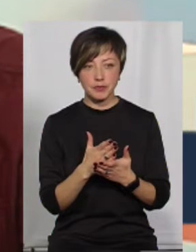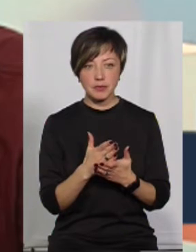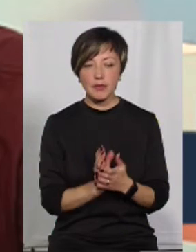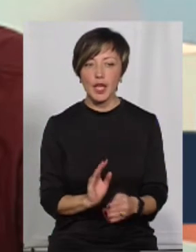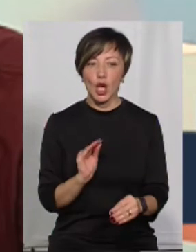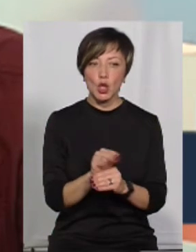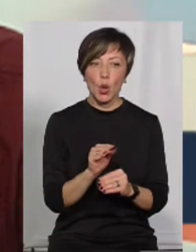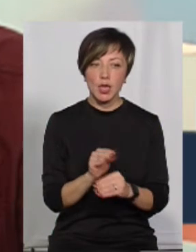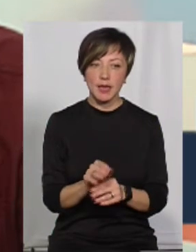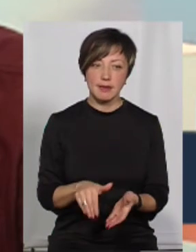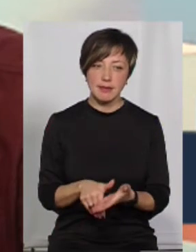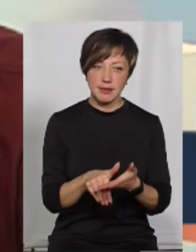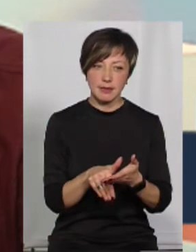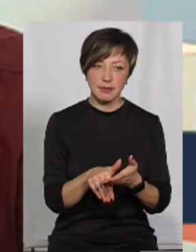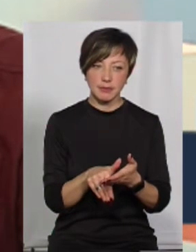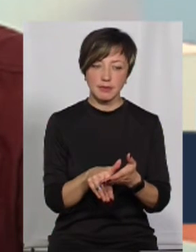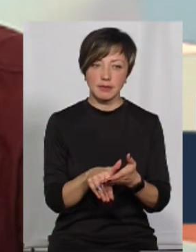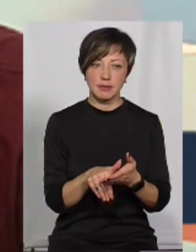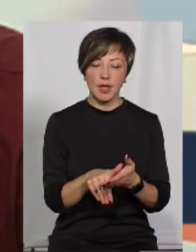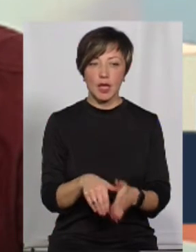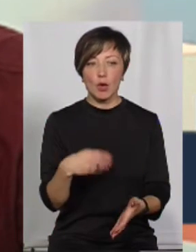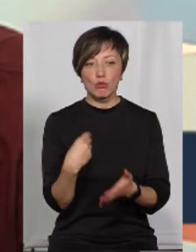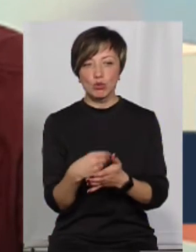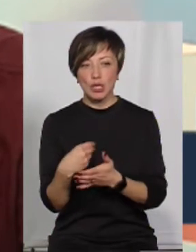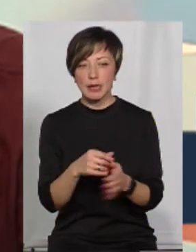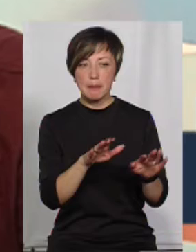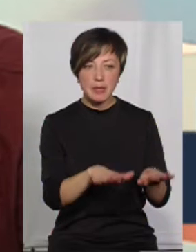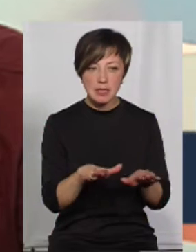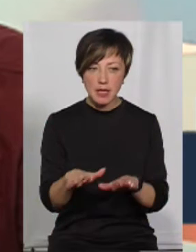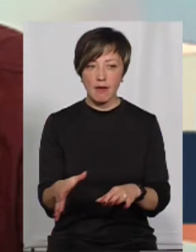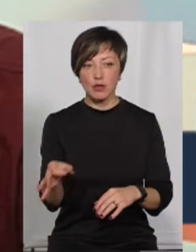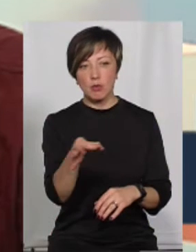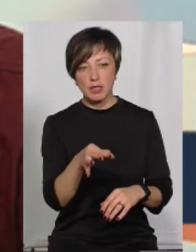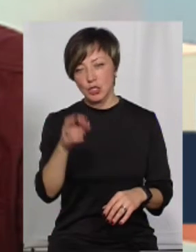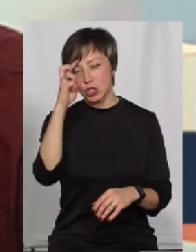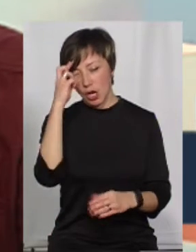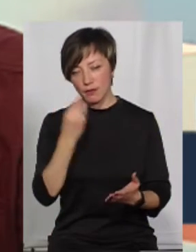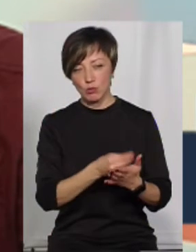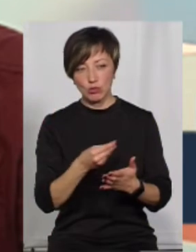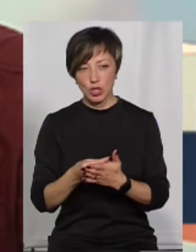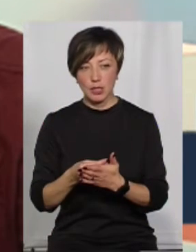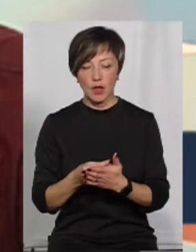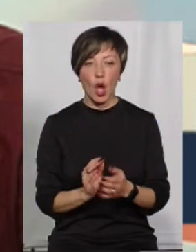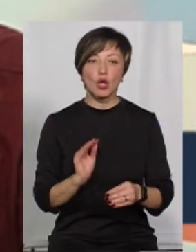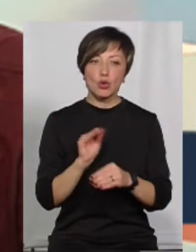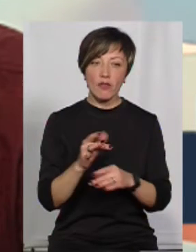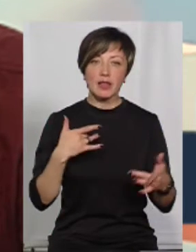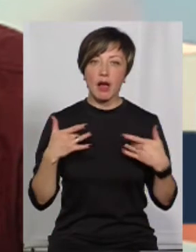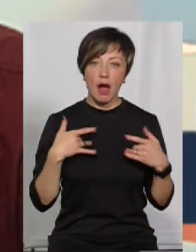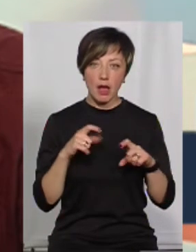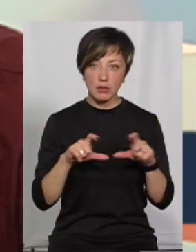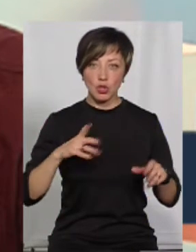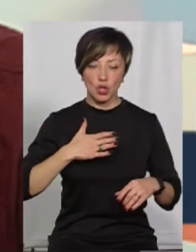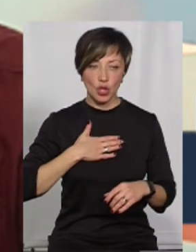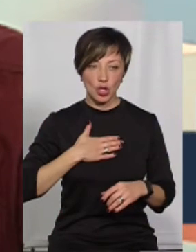мають дотації, тобто вони дотуються з бюджетів, з місцевих бюджетів, з обласних, з державних бюджетів. Додатково театр, от ми,